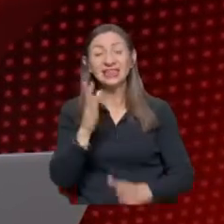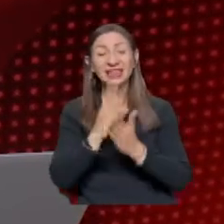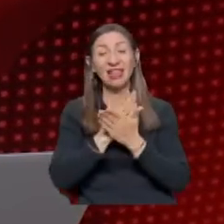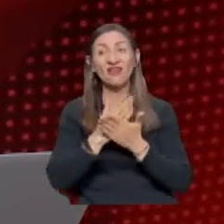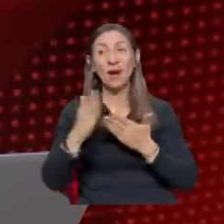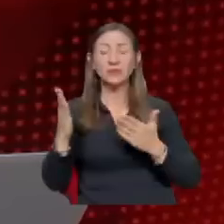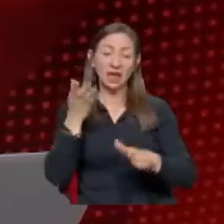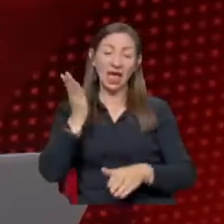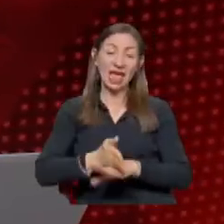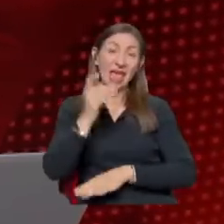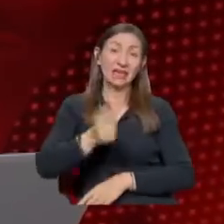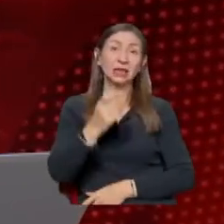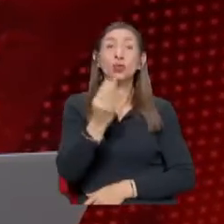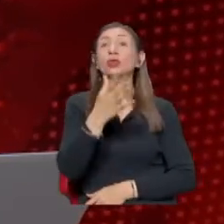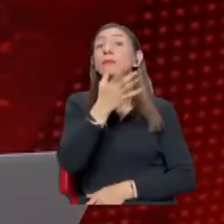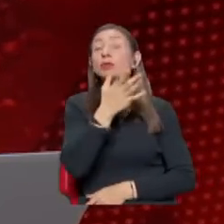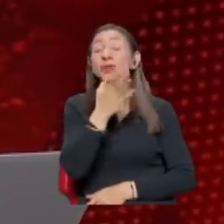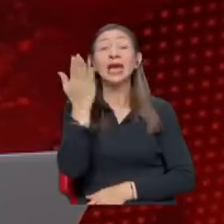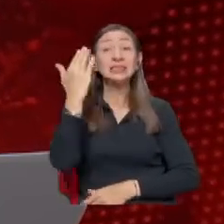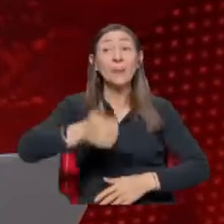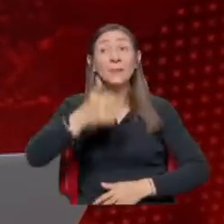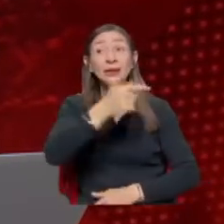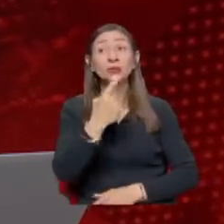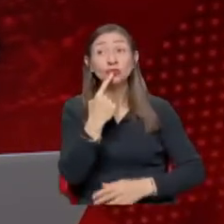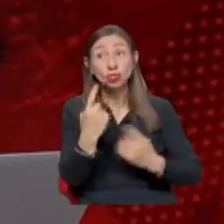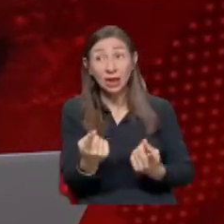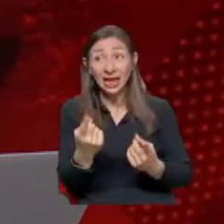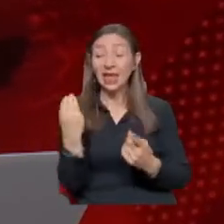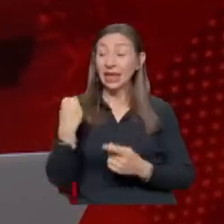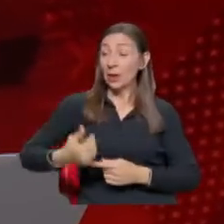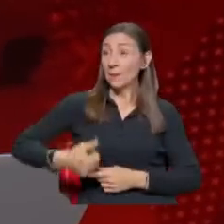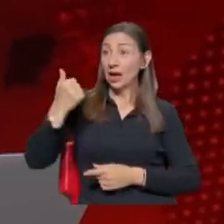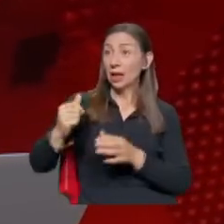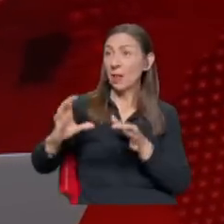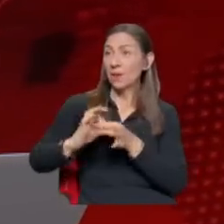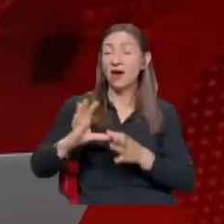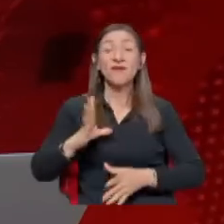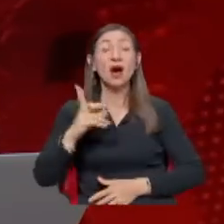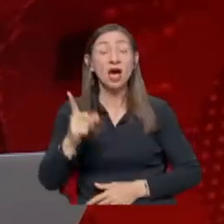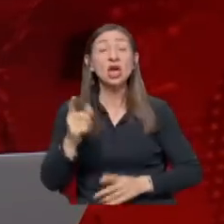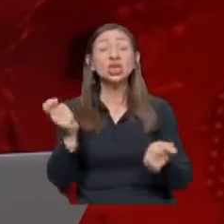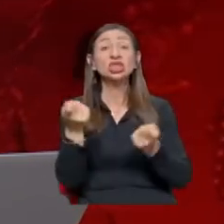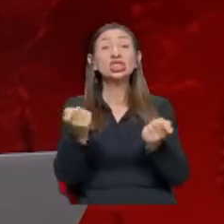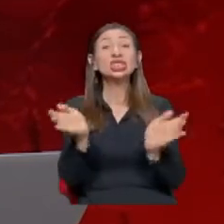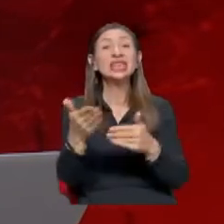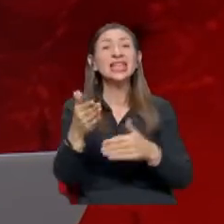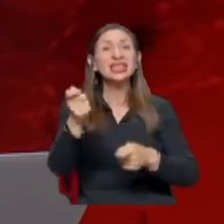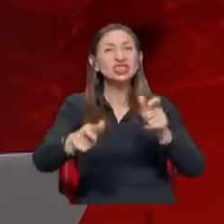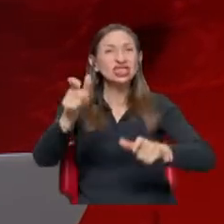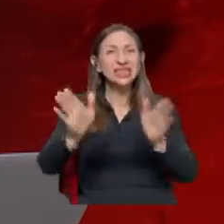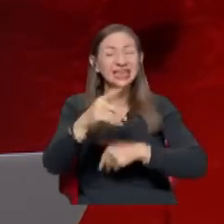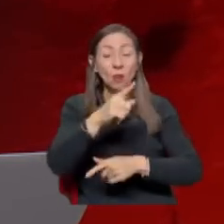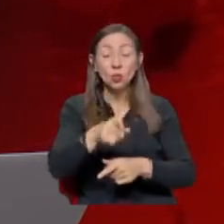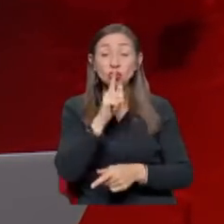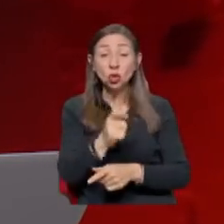devamlılık esas diye biliyoruz. Yani eski bakanın sözleri yeni bakanı da bağlar. İşçi sendikalarının bu vaat